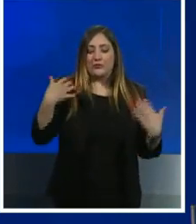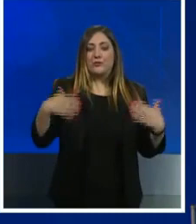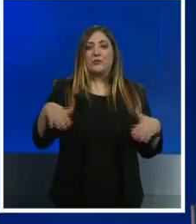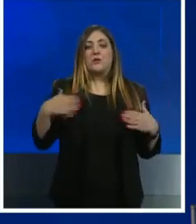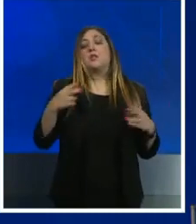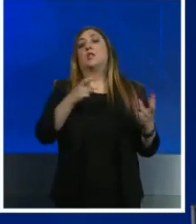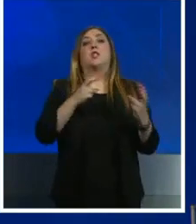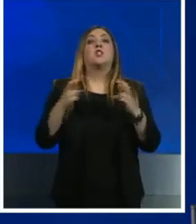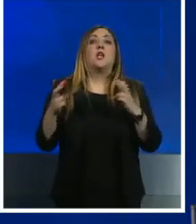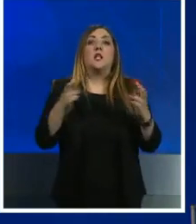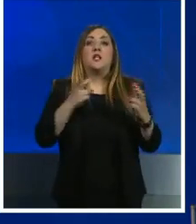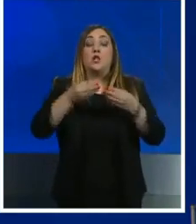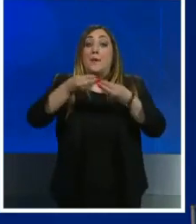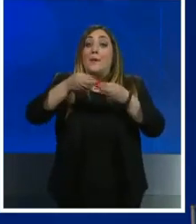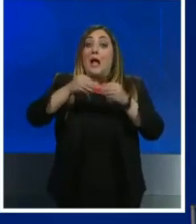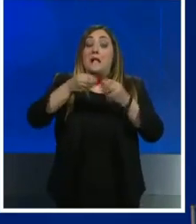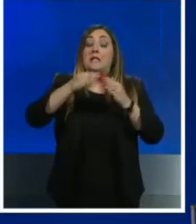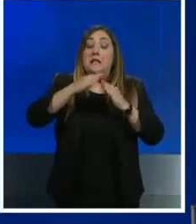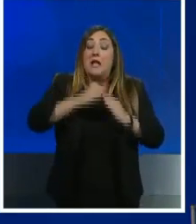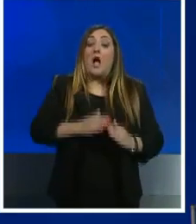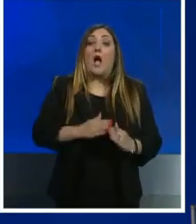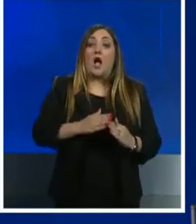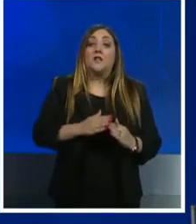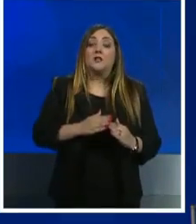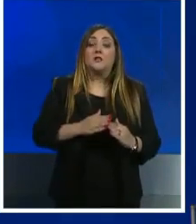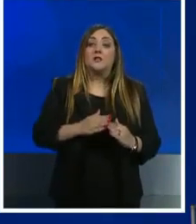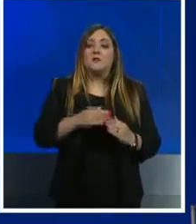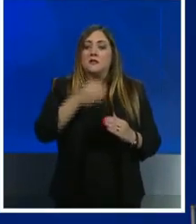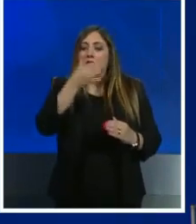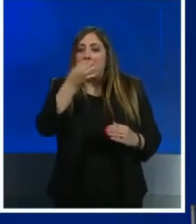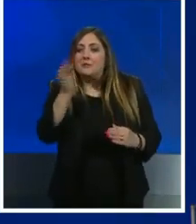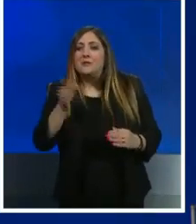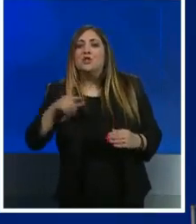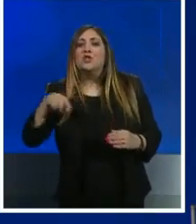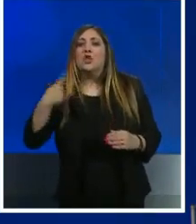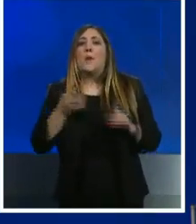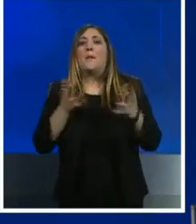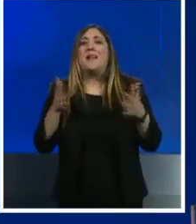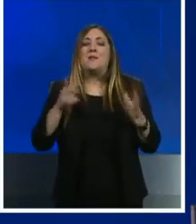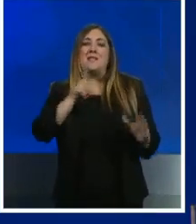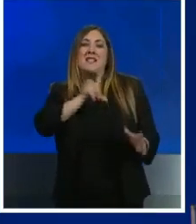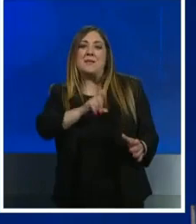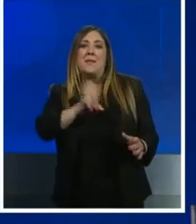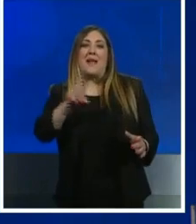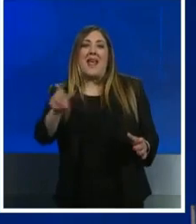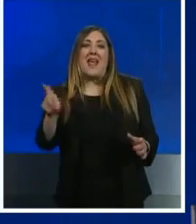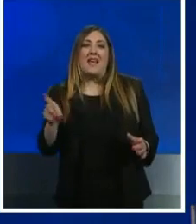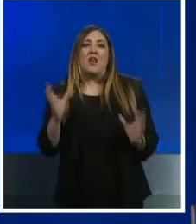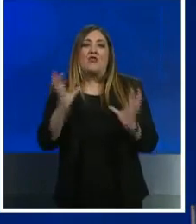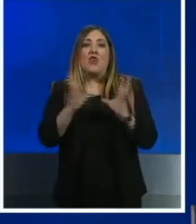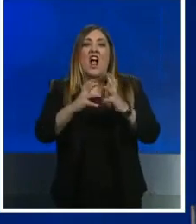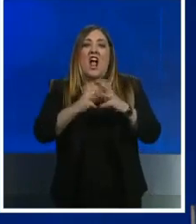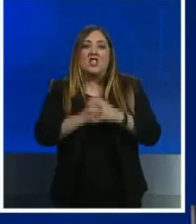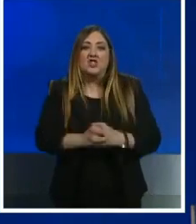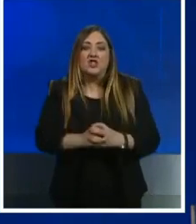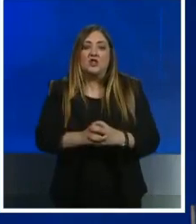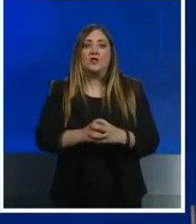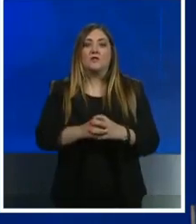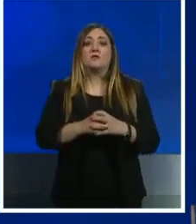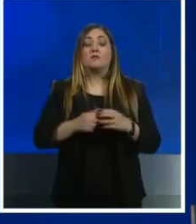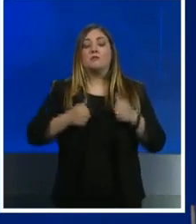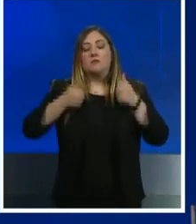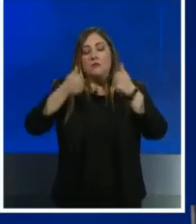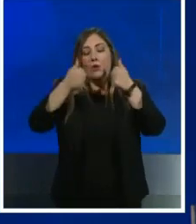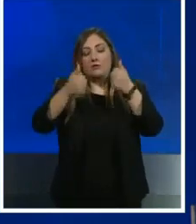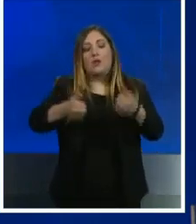innaqsu mill-plastik u minn tniġġis ieħor bħall-bex huwa importanti u hemm bżonn li